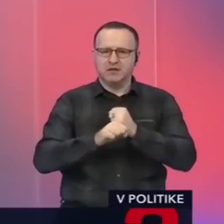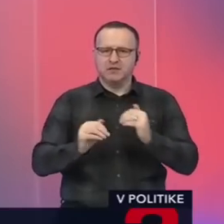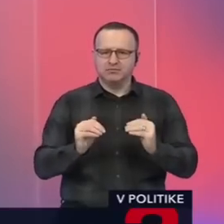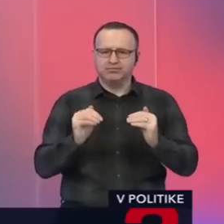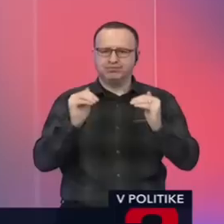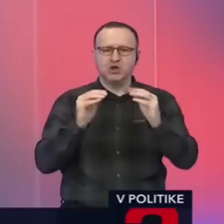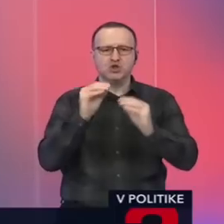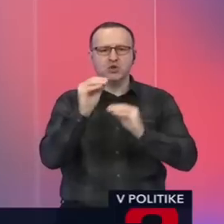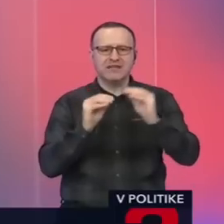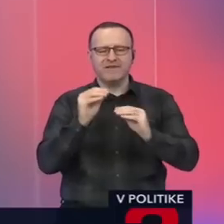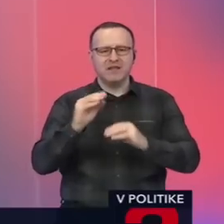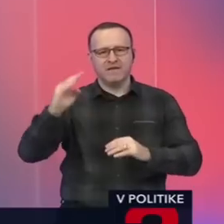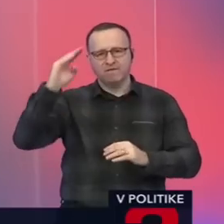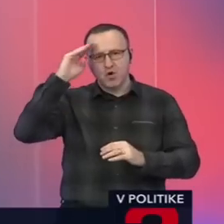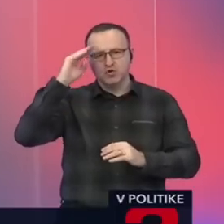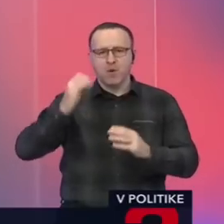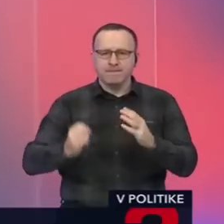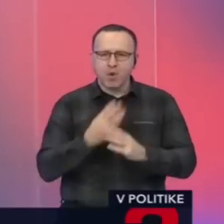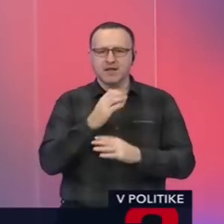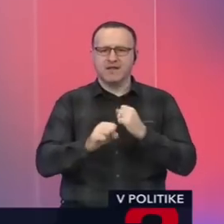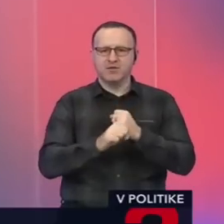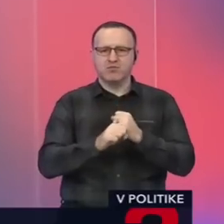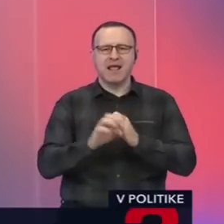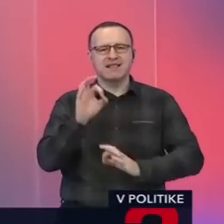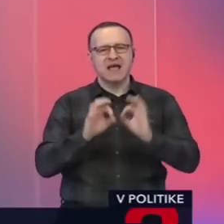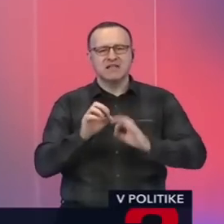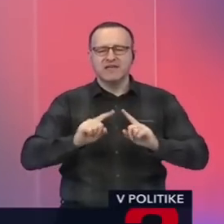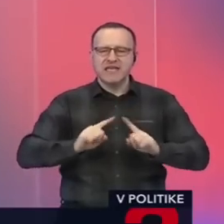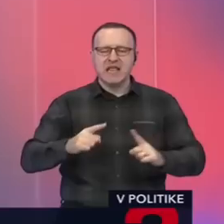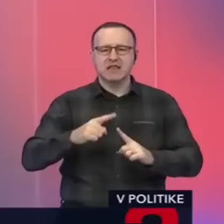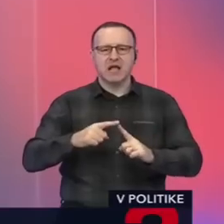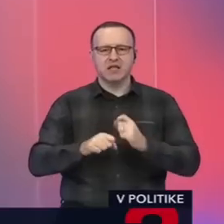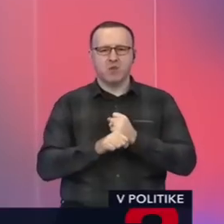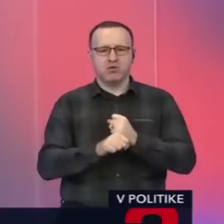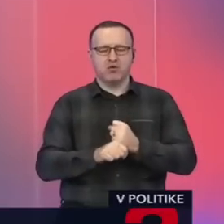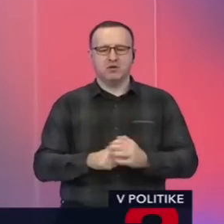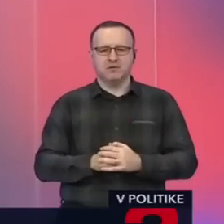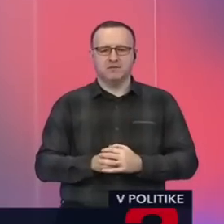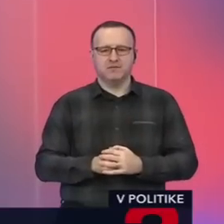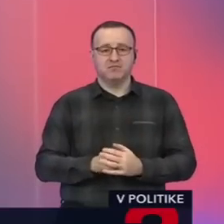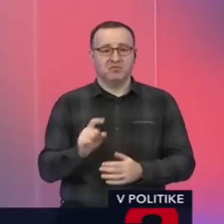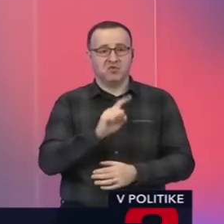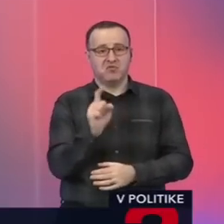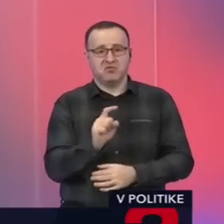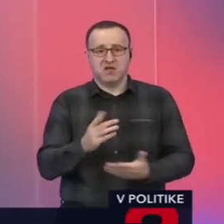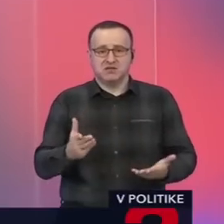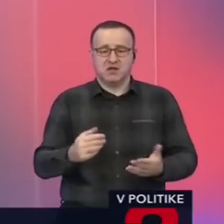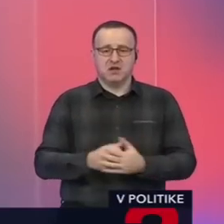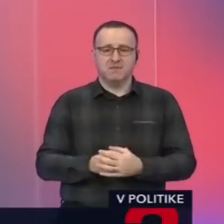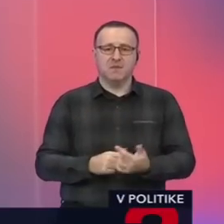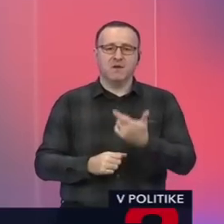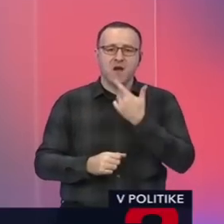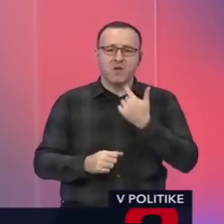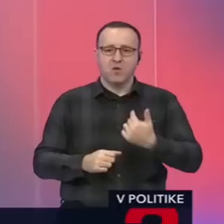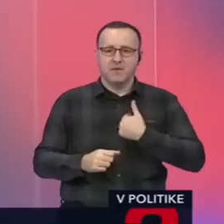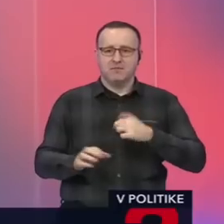vojska také, aké malo, ešte ich zmodernizovať a určite sa nastaví na inú taktiku boja. Takže otázka je samozrejme, že ako sa na to